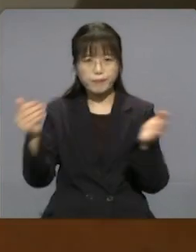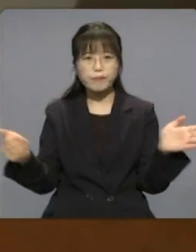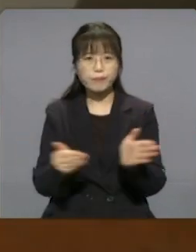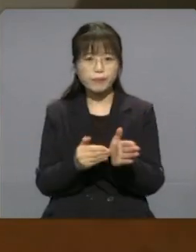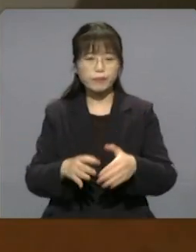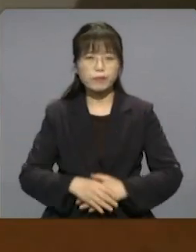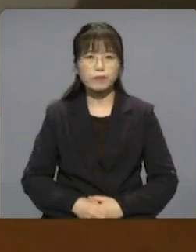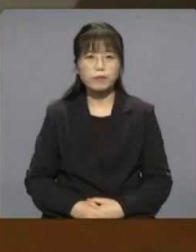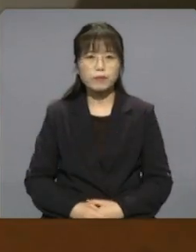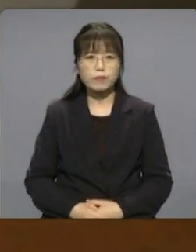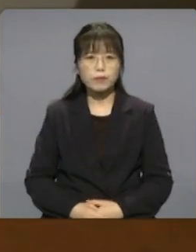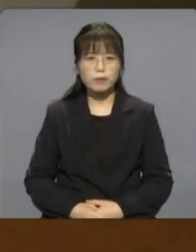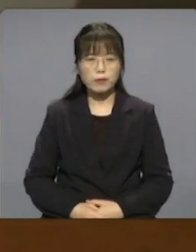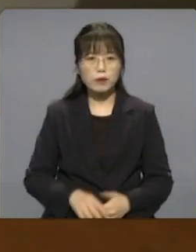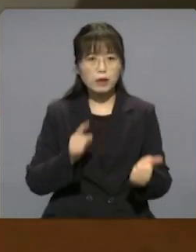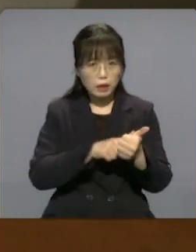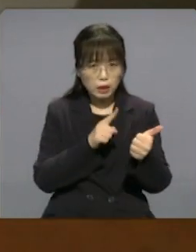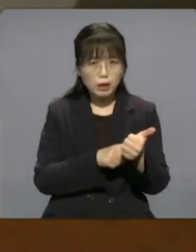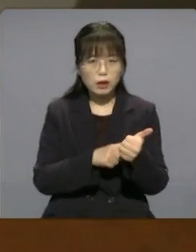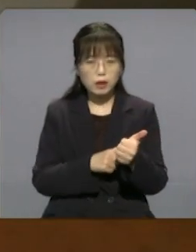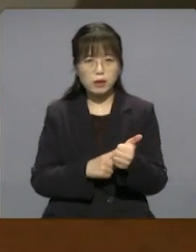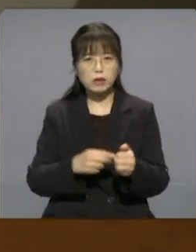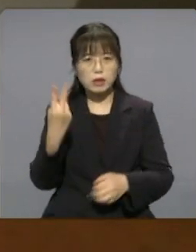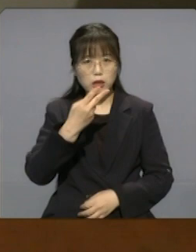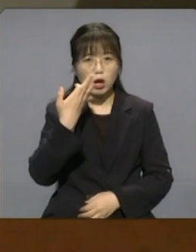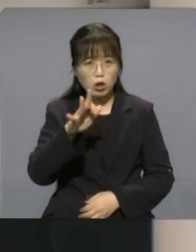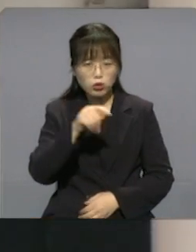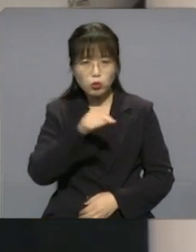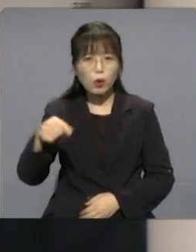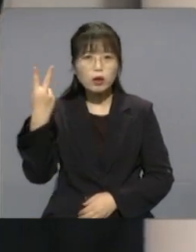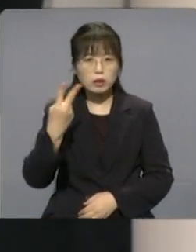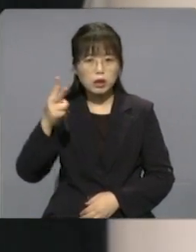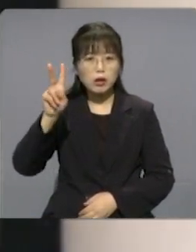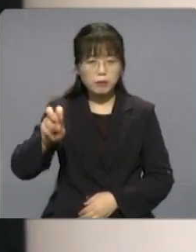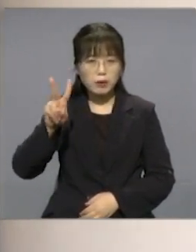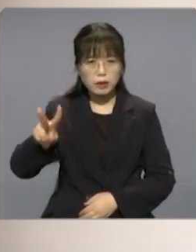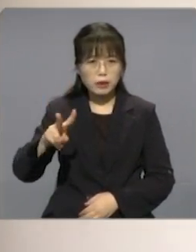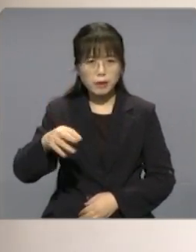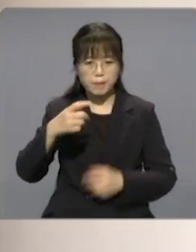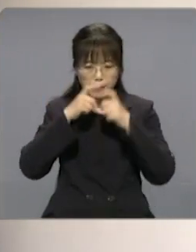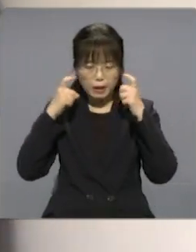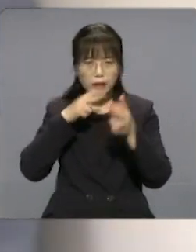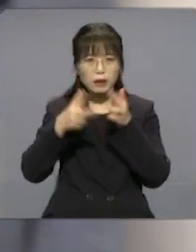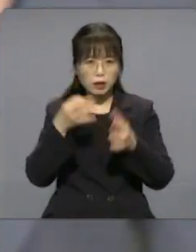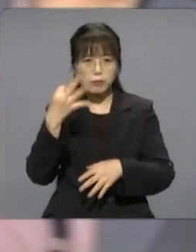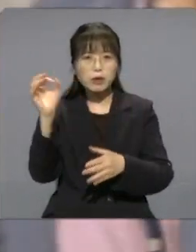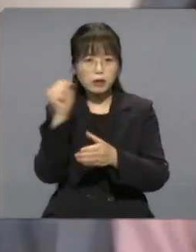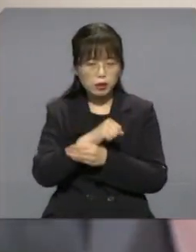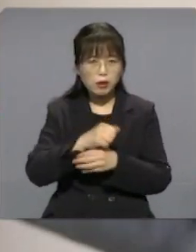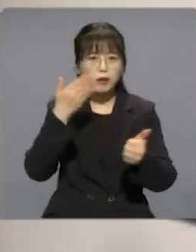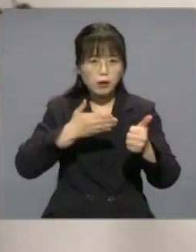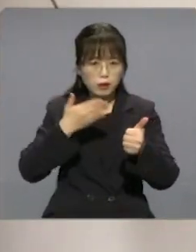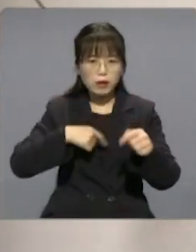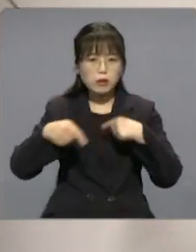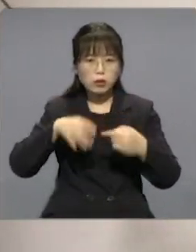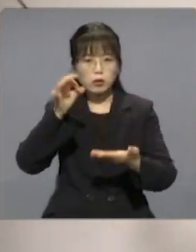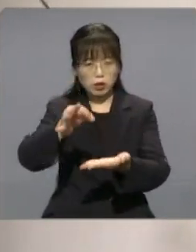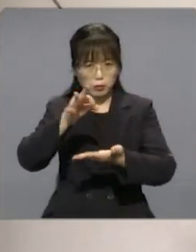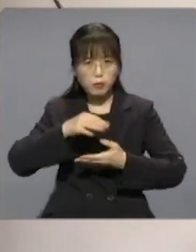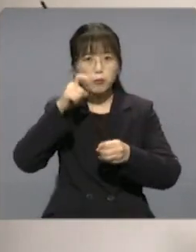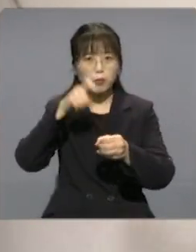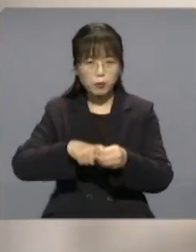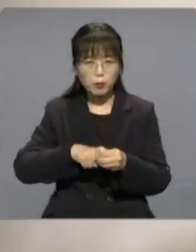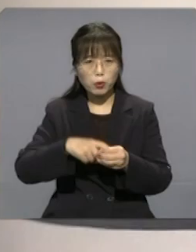설명했습니다. 이 전 부총장은 2019년에서 2022년 마스크 사업 인허가 등 청탁과 정치자금